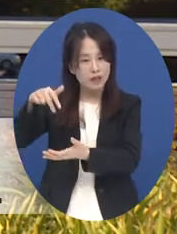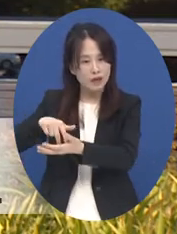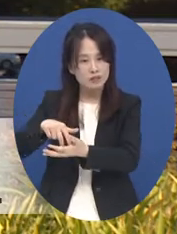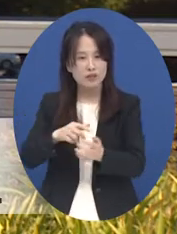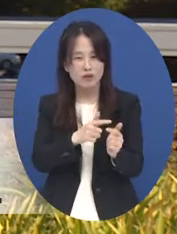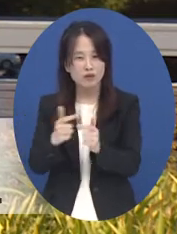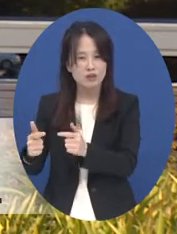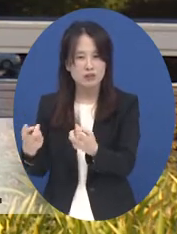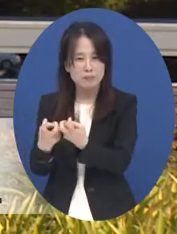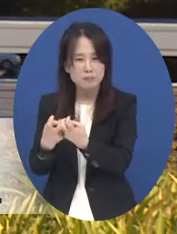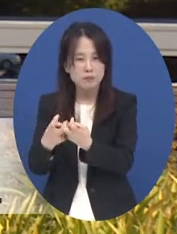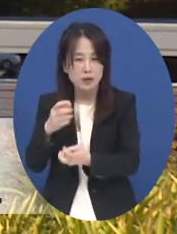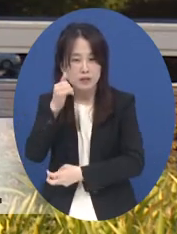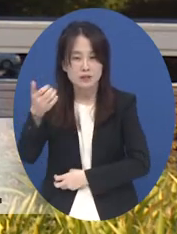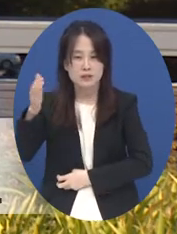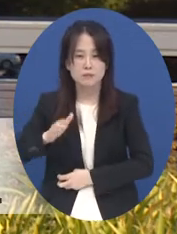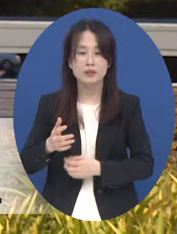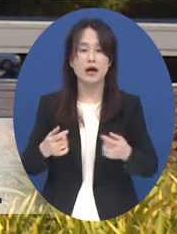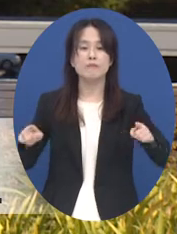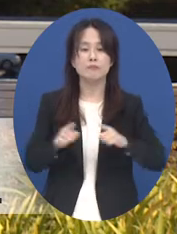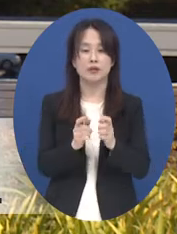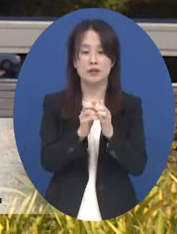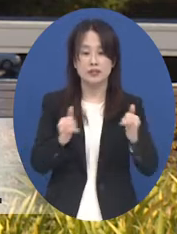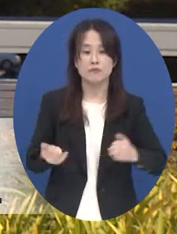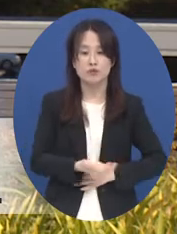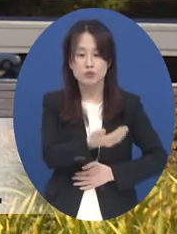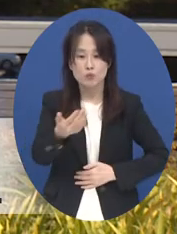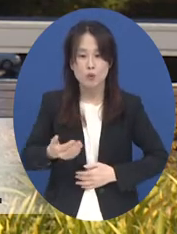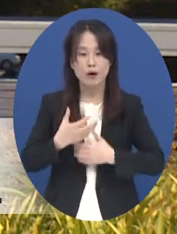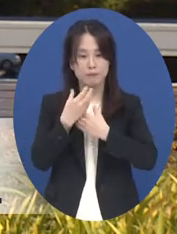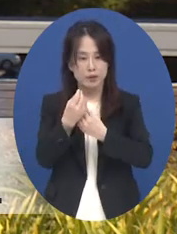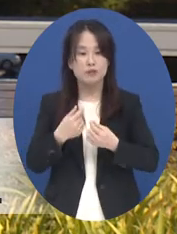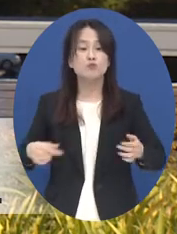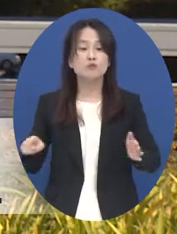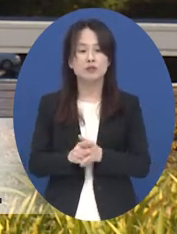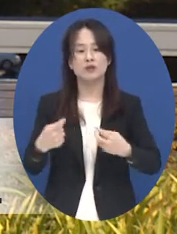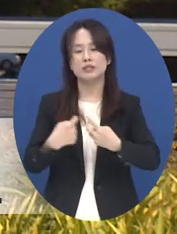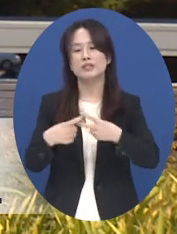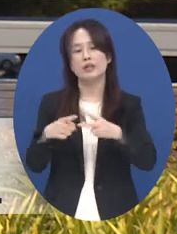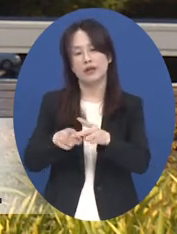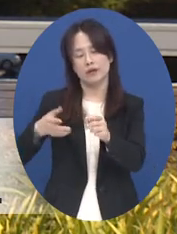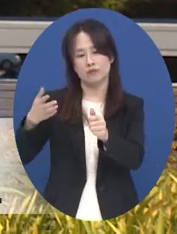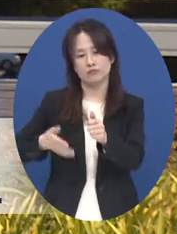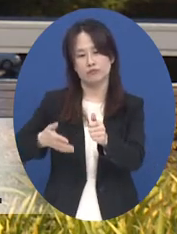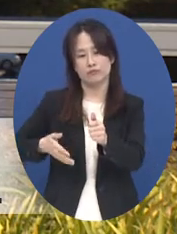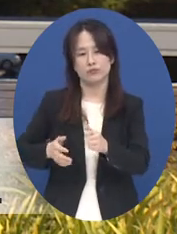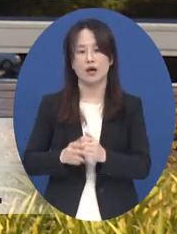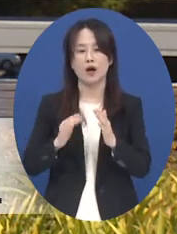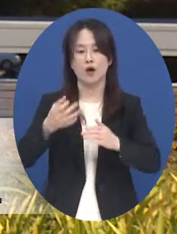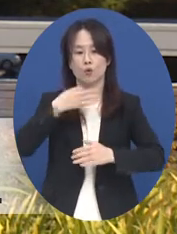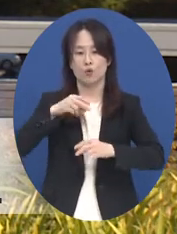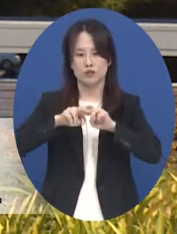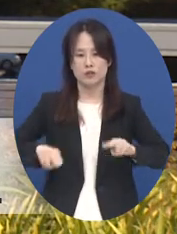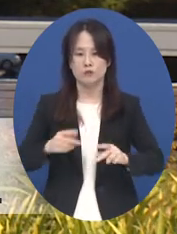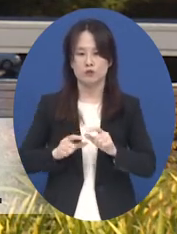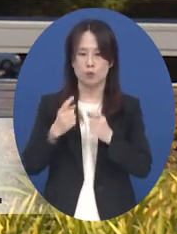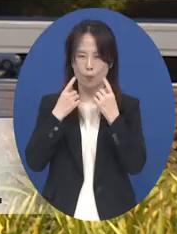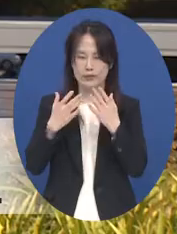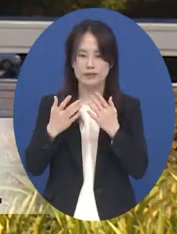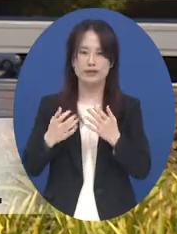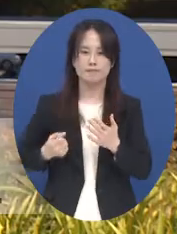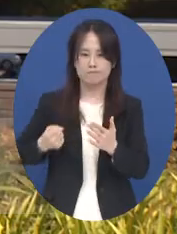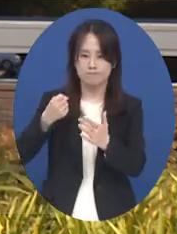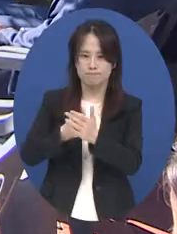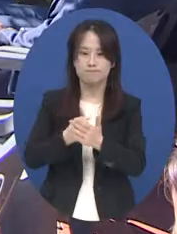국민연금공단에서 여러 가지 조치를 하겠지만 함께 도민들과 국민들의 편익을 위해서 이해해 주실 것으로 믿고요. 공익처분 더욱더